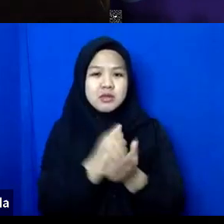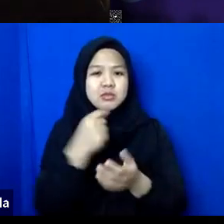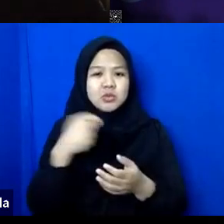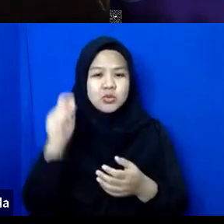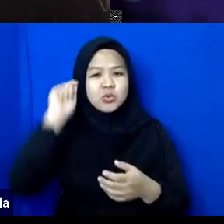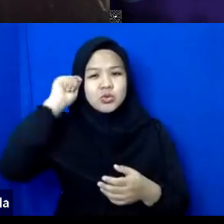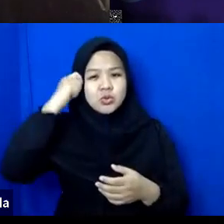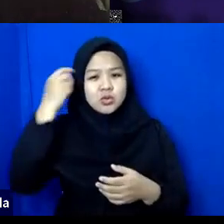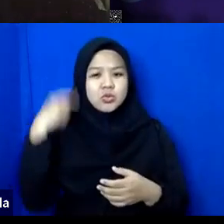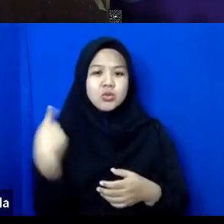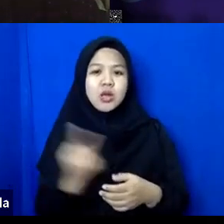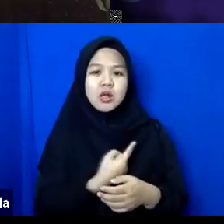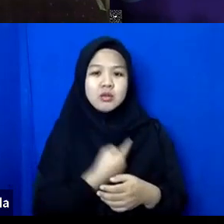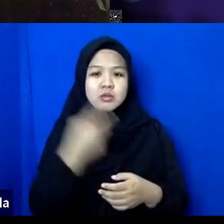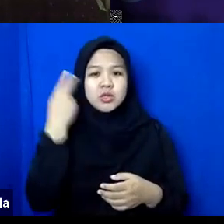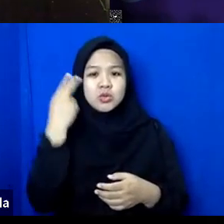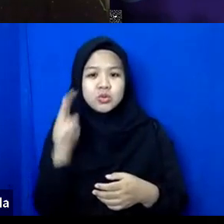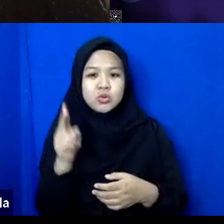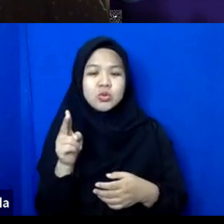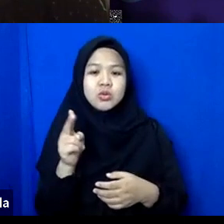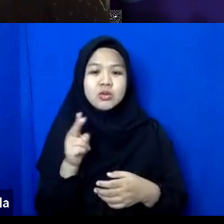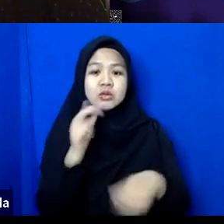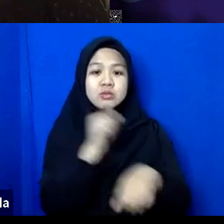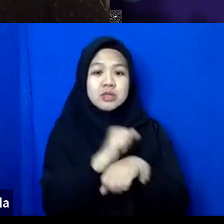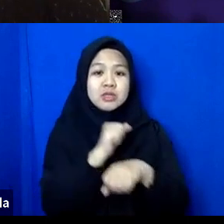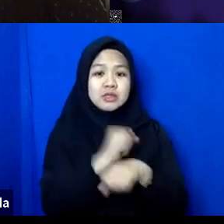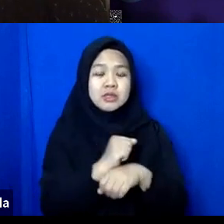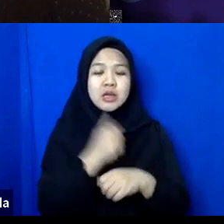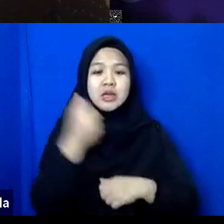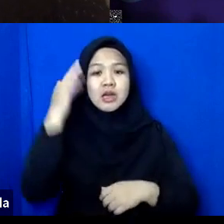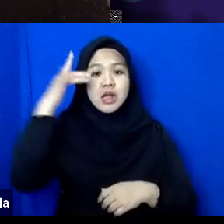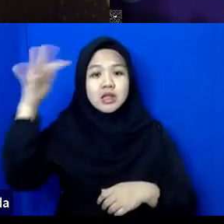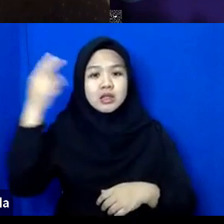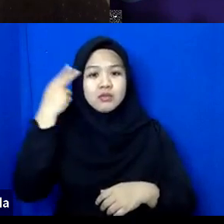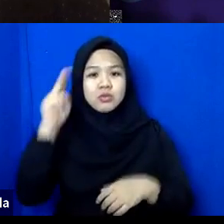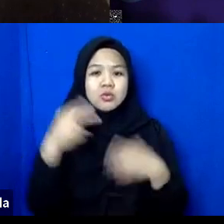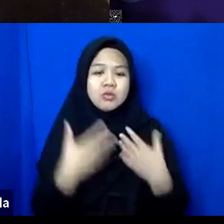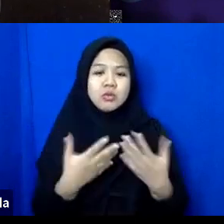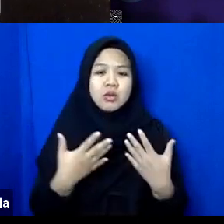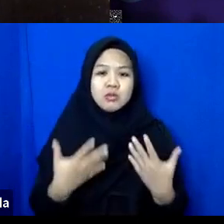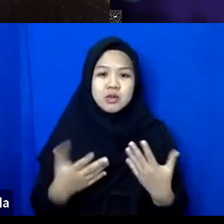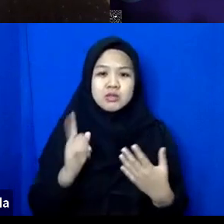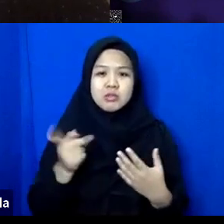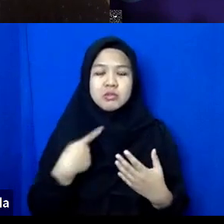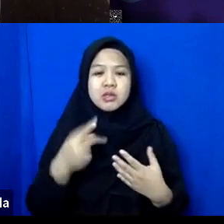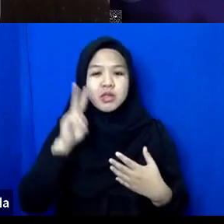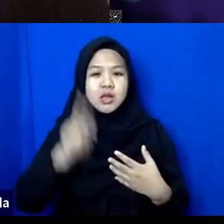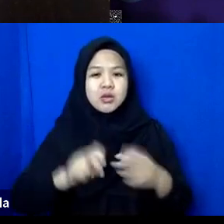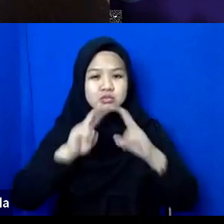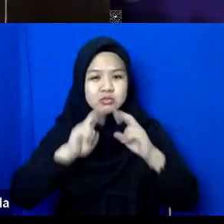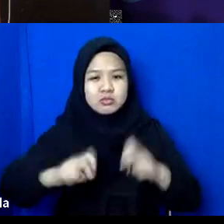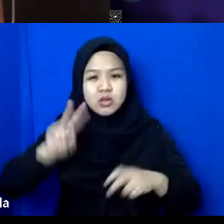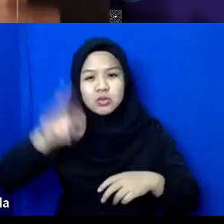susah juga bagi kami gitu Untuk apa namanya pekerja kreatif untuk Bagaimana ya ditekan-tekan halusmu like